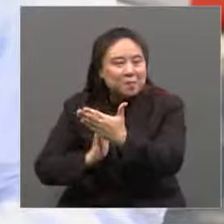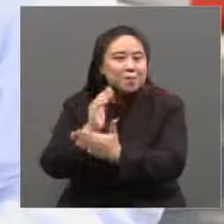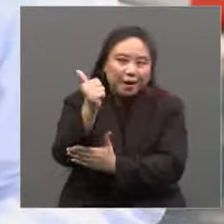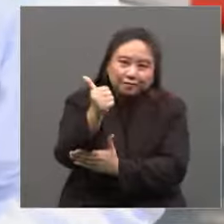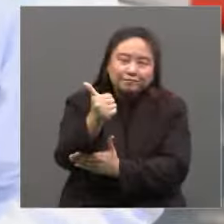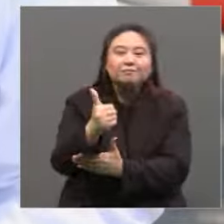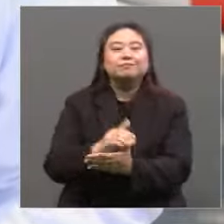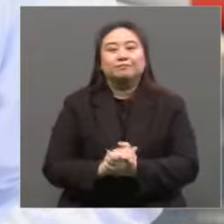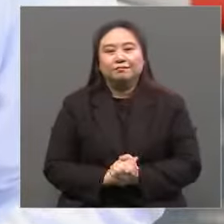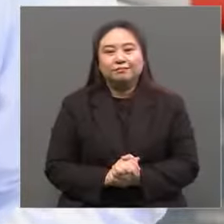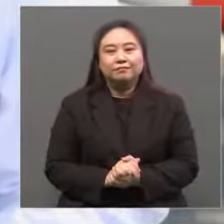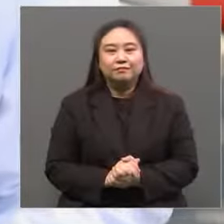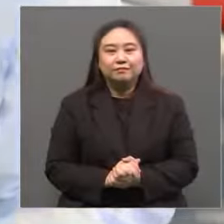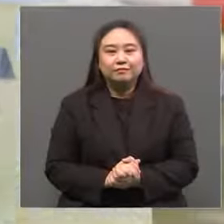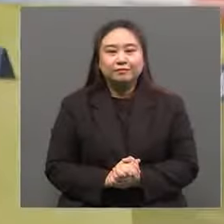างไหนทางหนึ่งก็ตามครับ